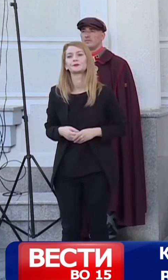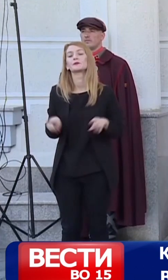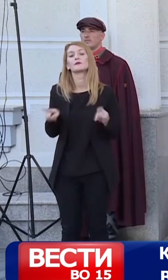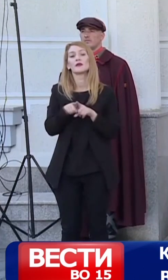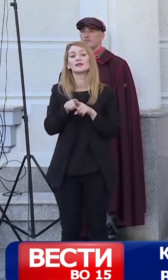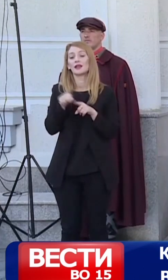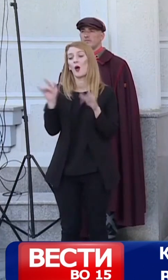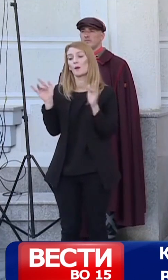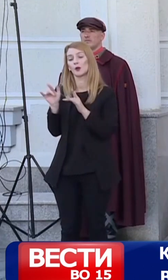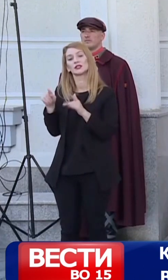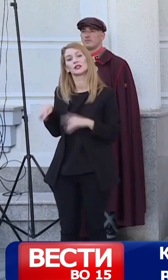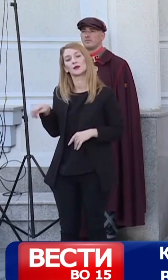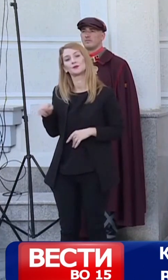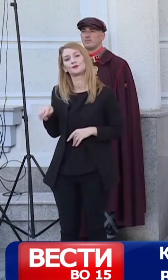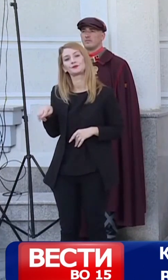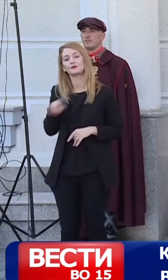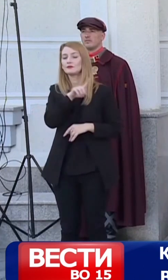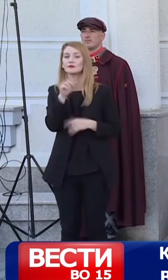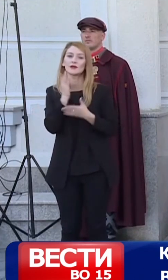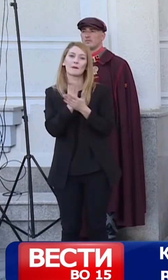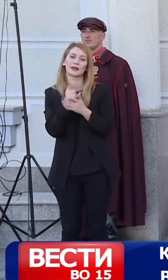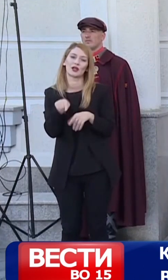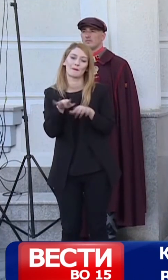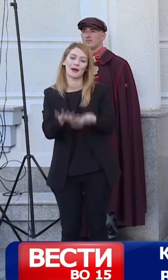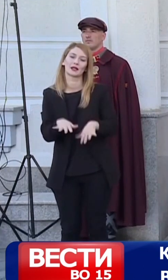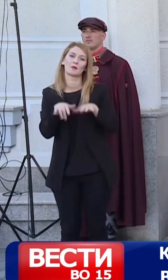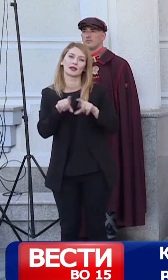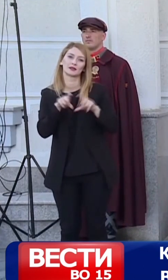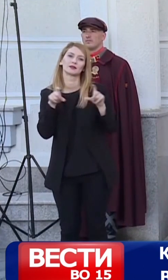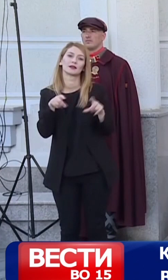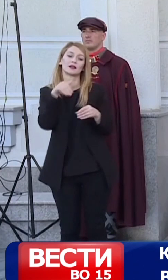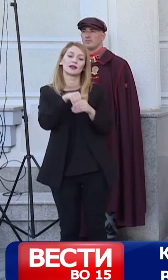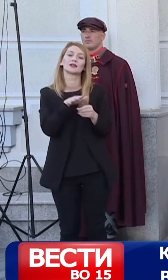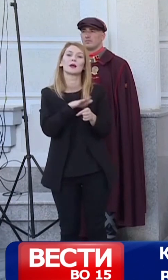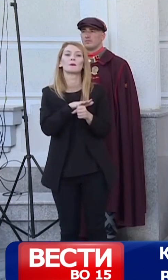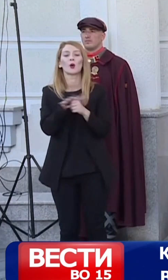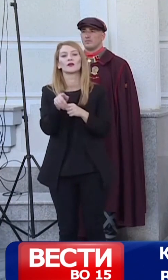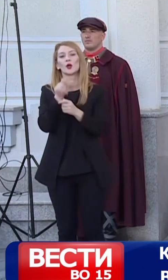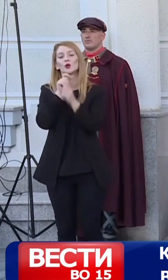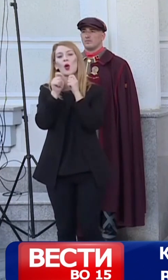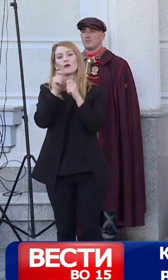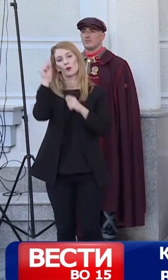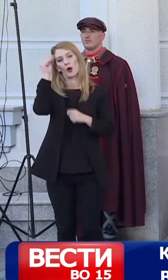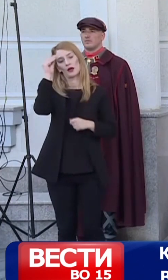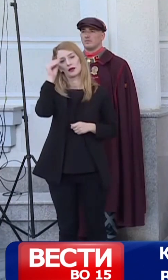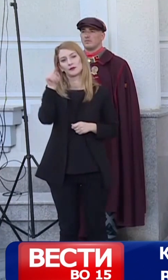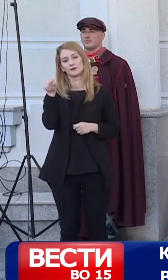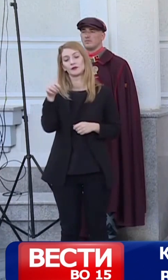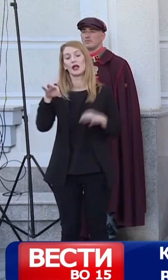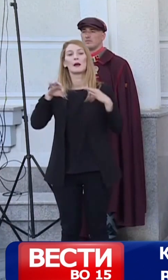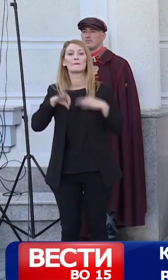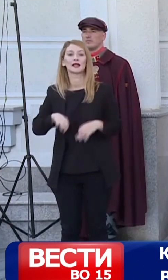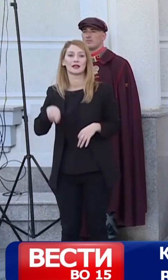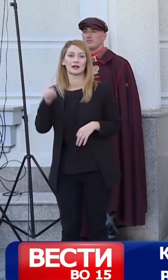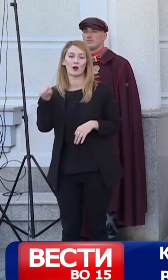таа опозиција не беше во парламентот да гласа против договорот со Бугарија. Председателот на